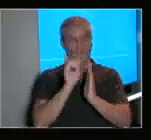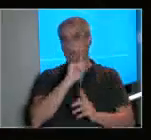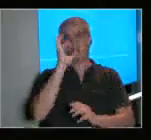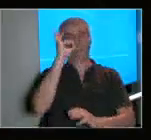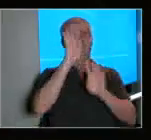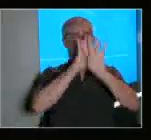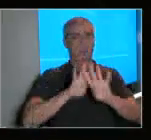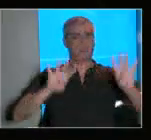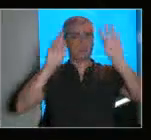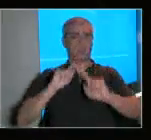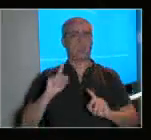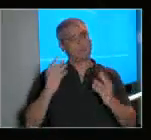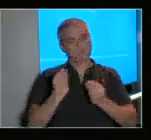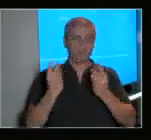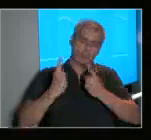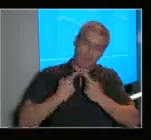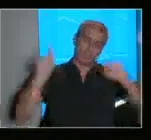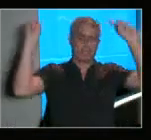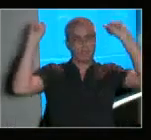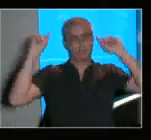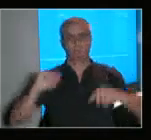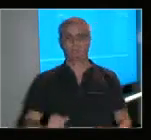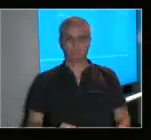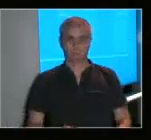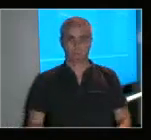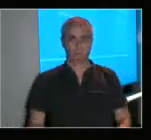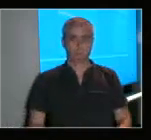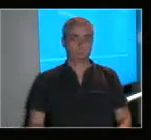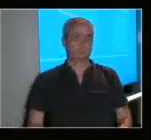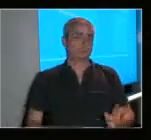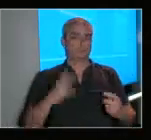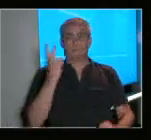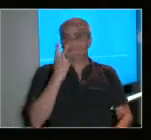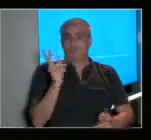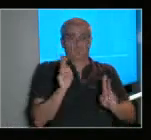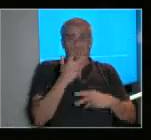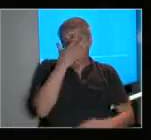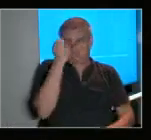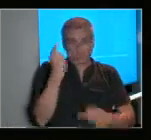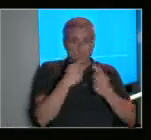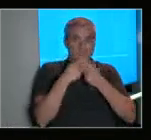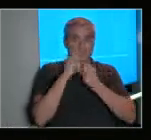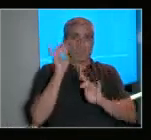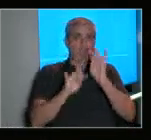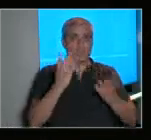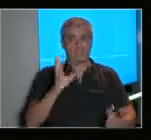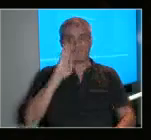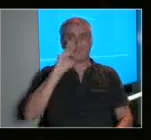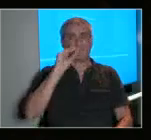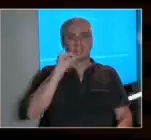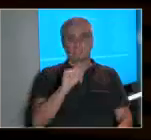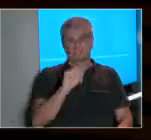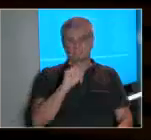סמל המנורה, משהו אחר לגמרי. וכמובן, אי אפשר לשכוח את ארגוני החרם,